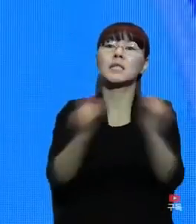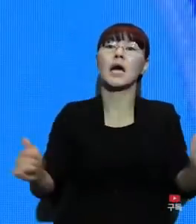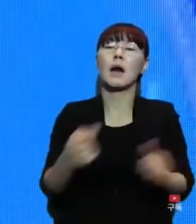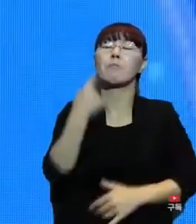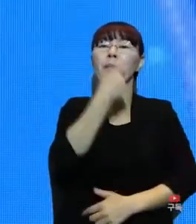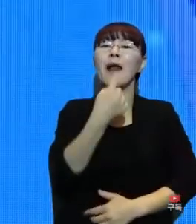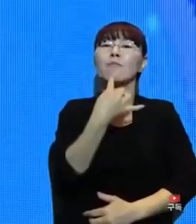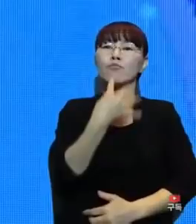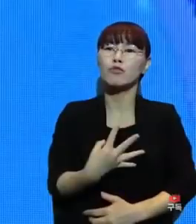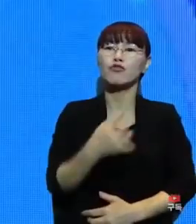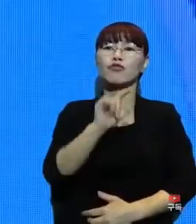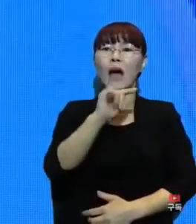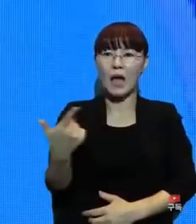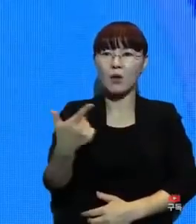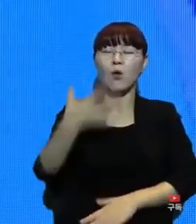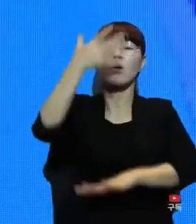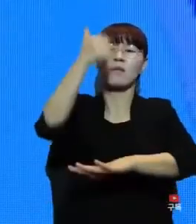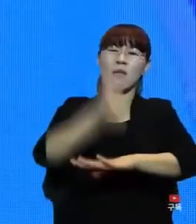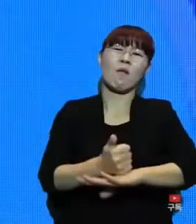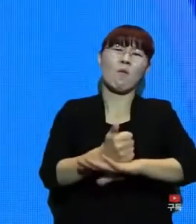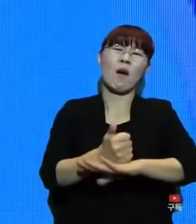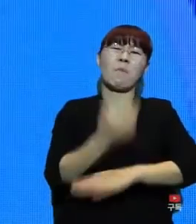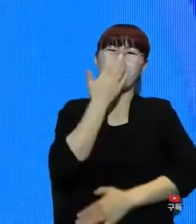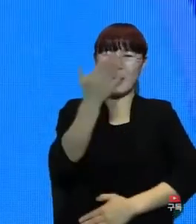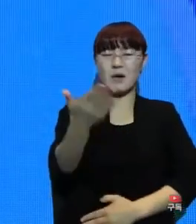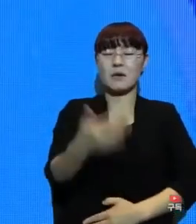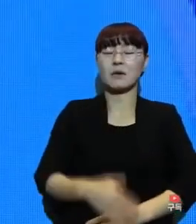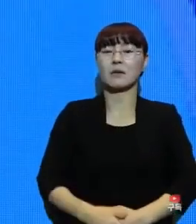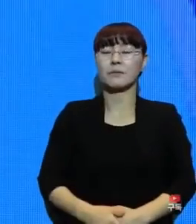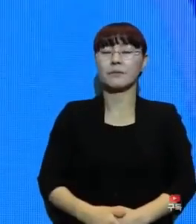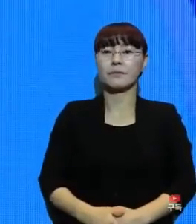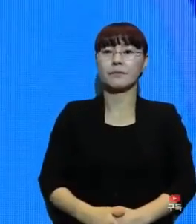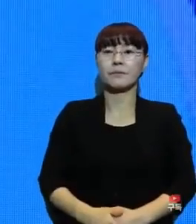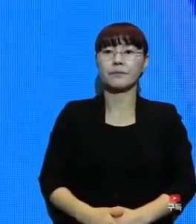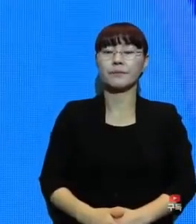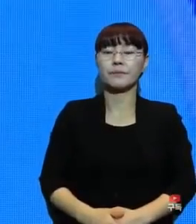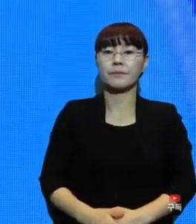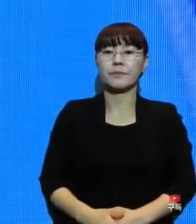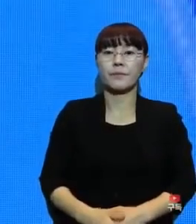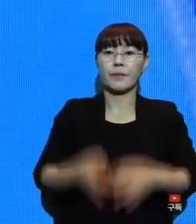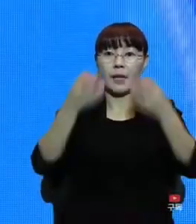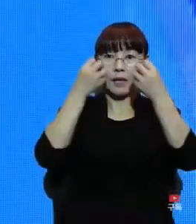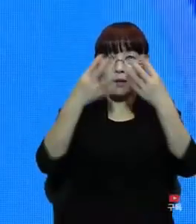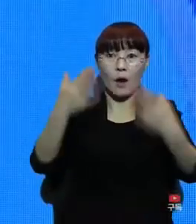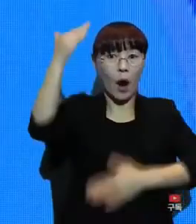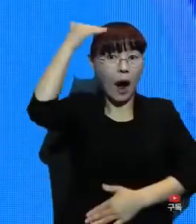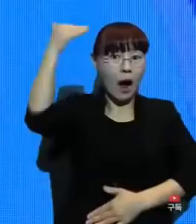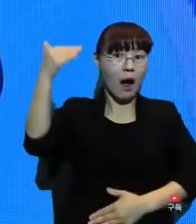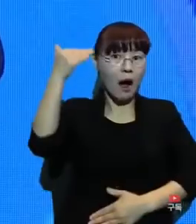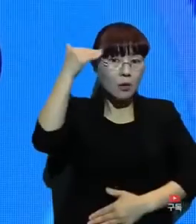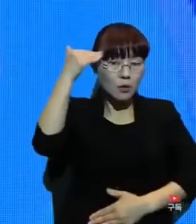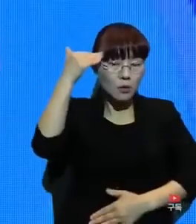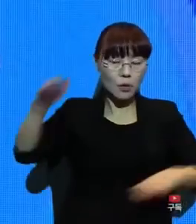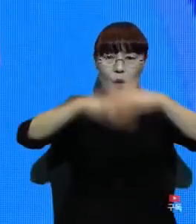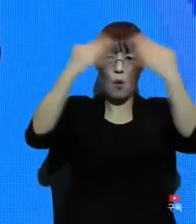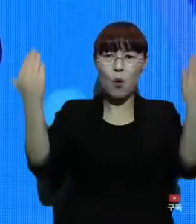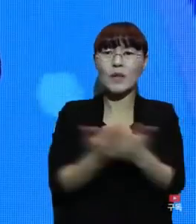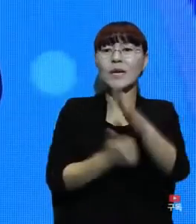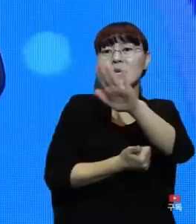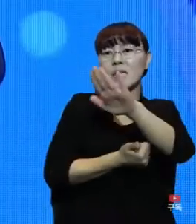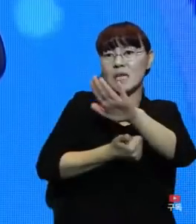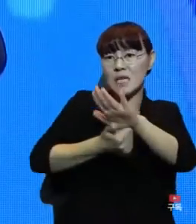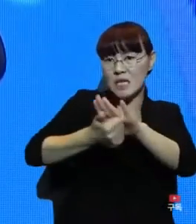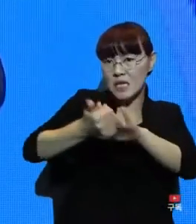아니라 진정한 성과를 만들어 낼 수 있습니다 새로운 대한민국 모두와 희망을